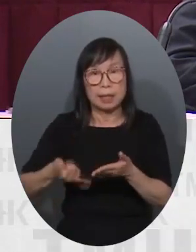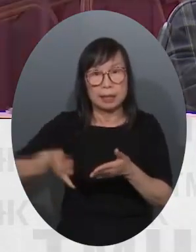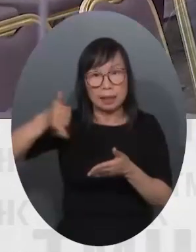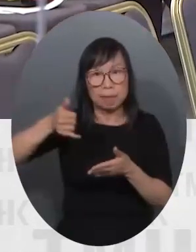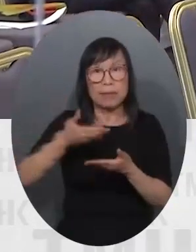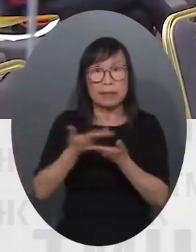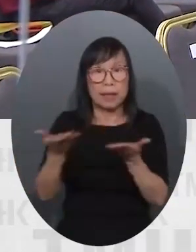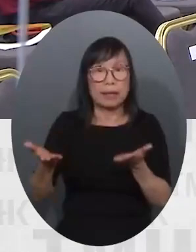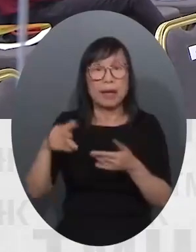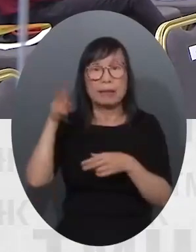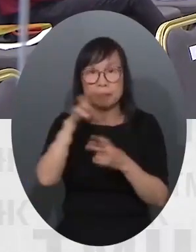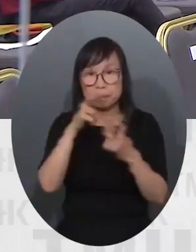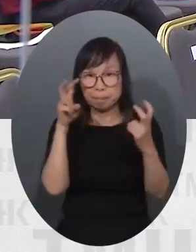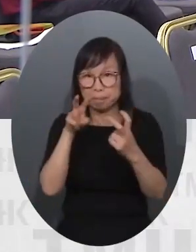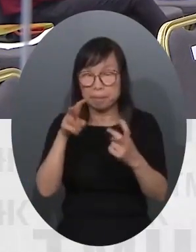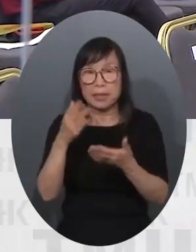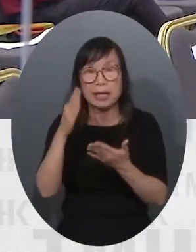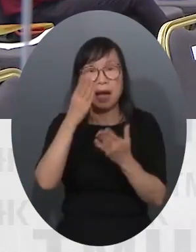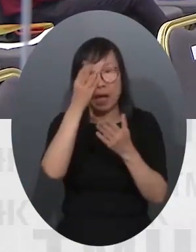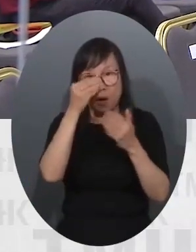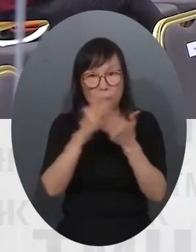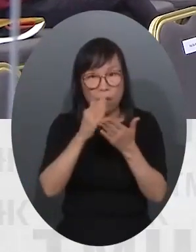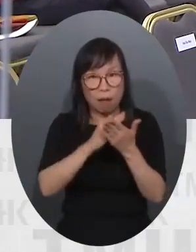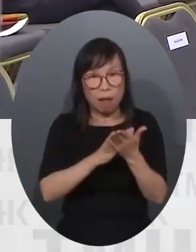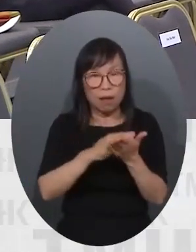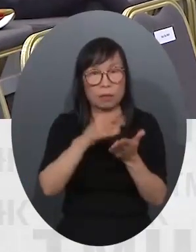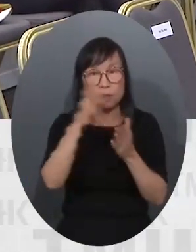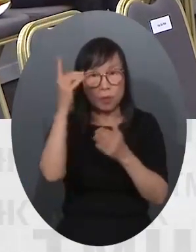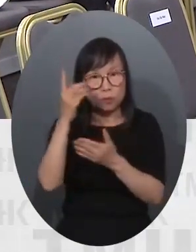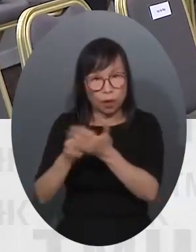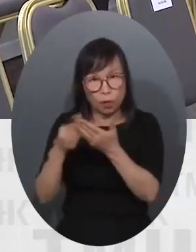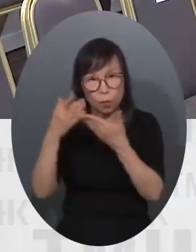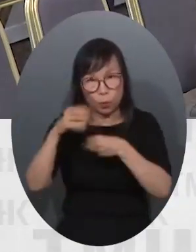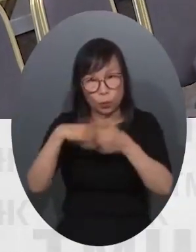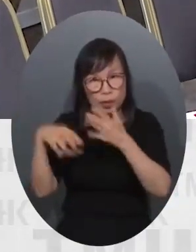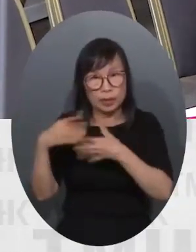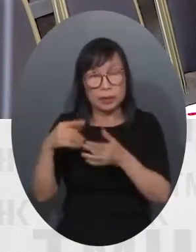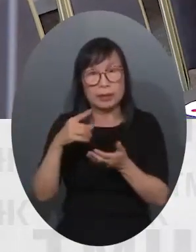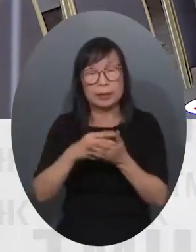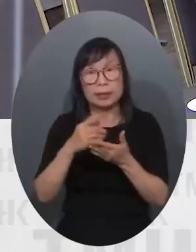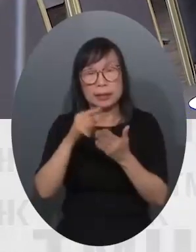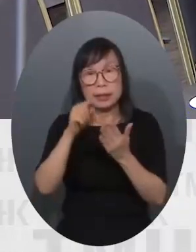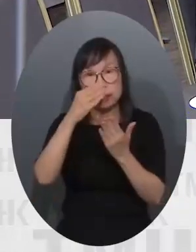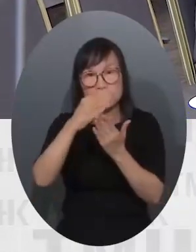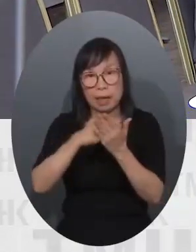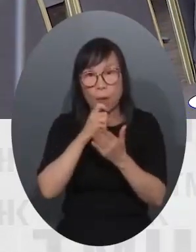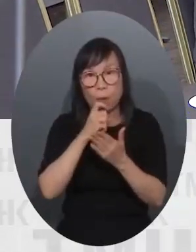家見面。許先生的履歷已經載於有關今日會議的公司通函內。